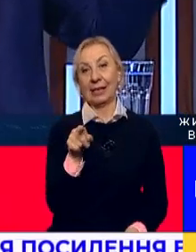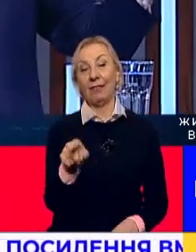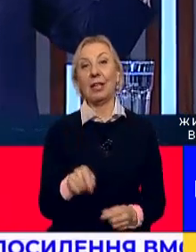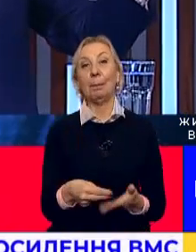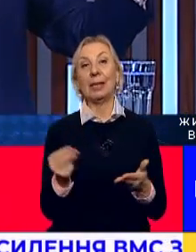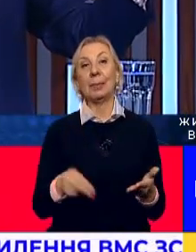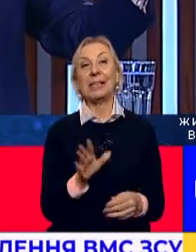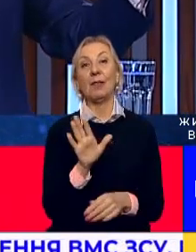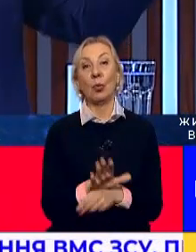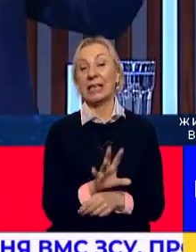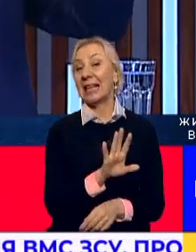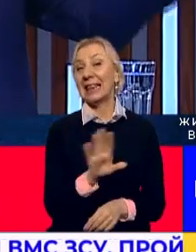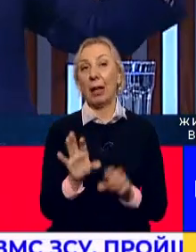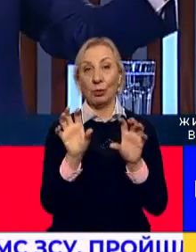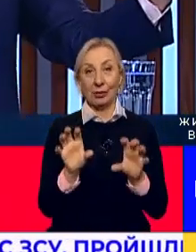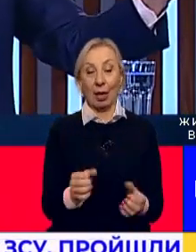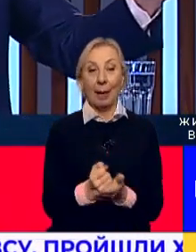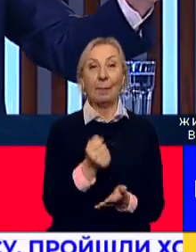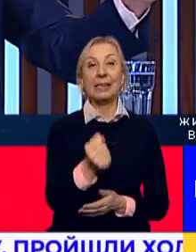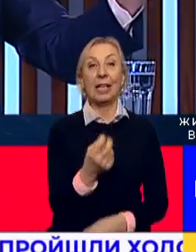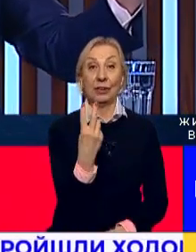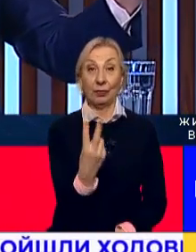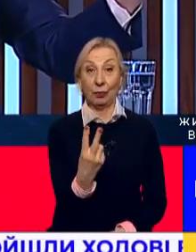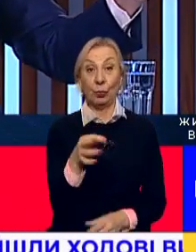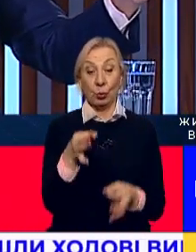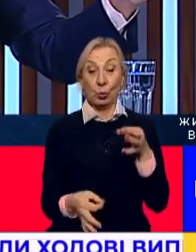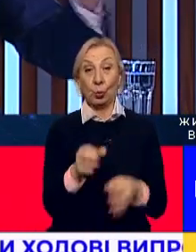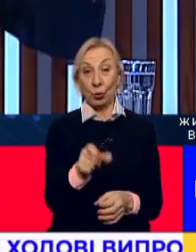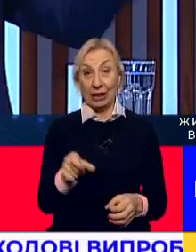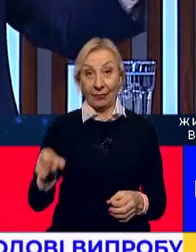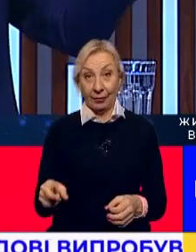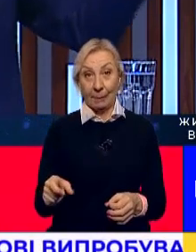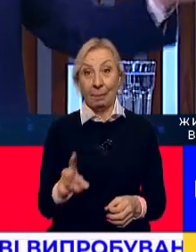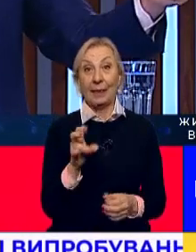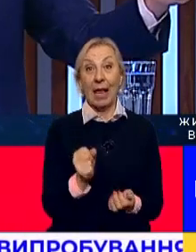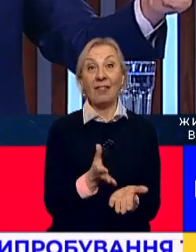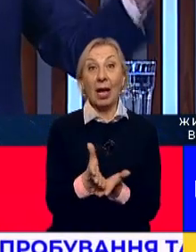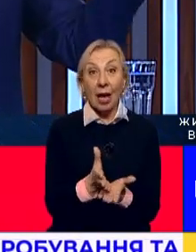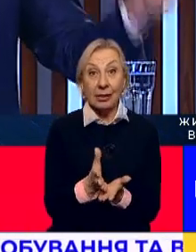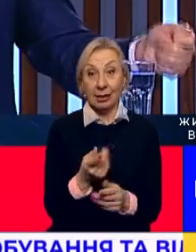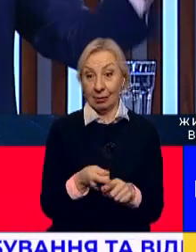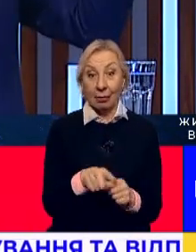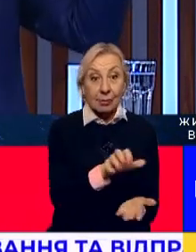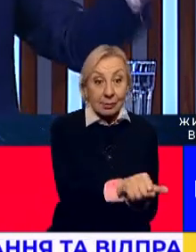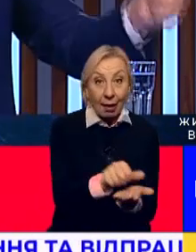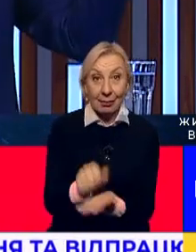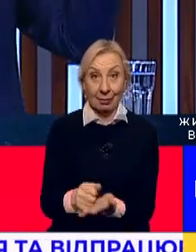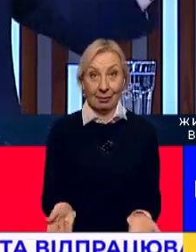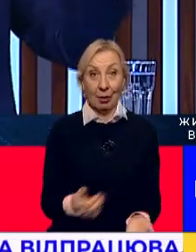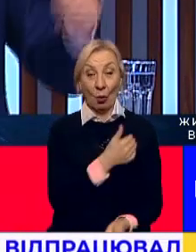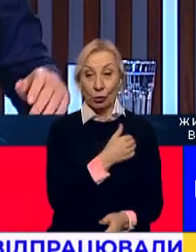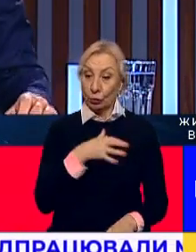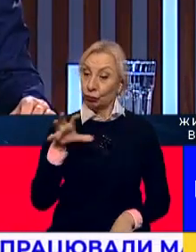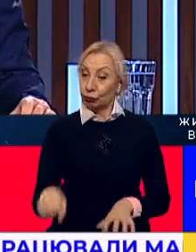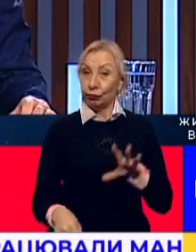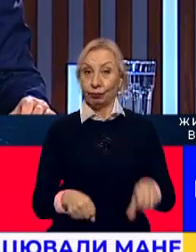і в неконституційний спосіб призначив двох суддів Конституційного суду, на вакансії яких немає, з метою узурпувати вплив